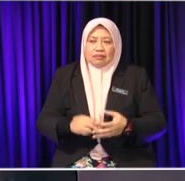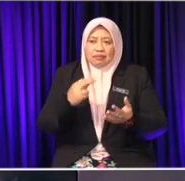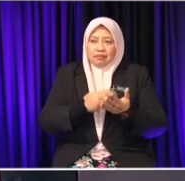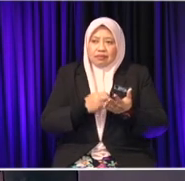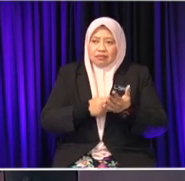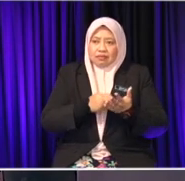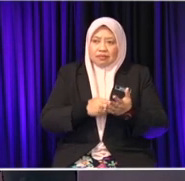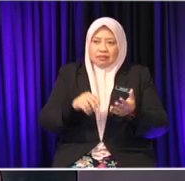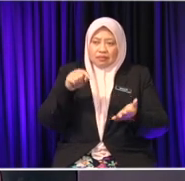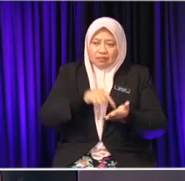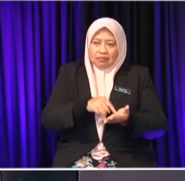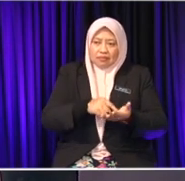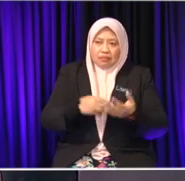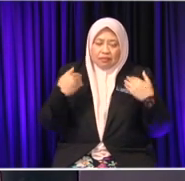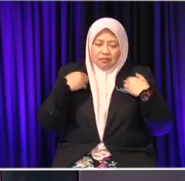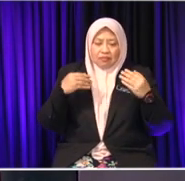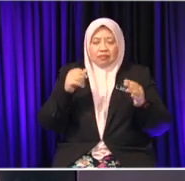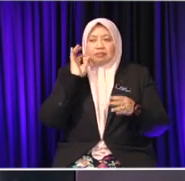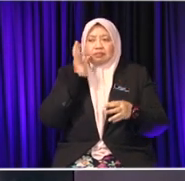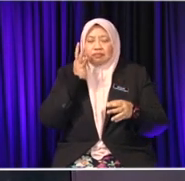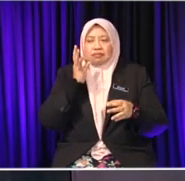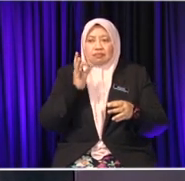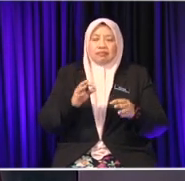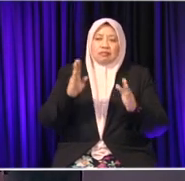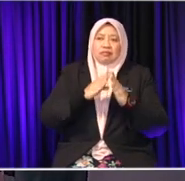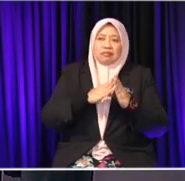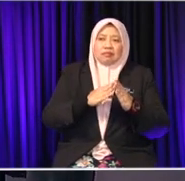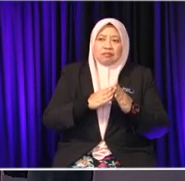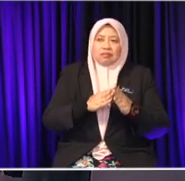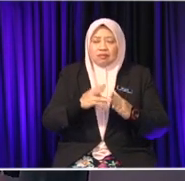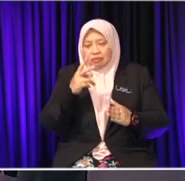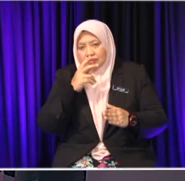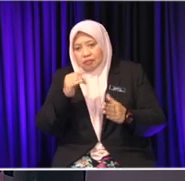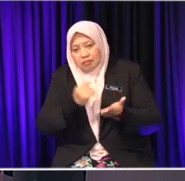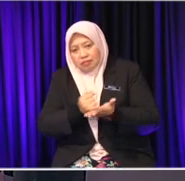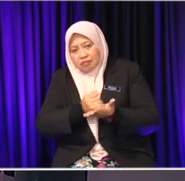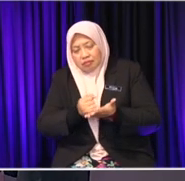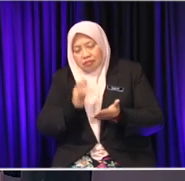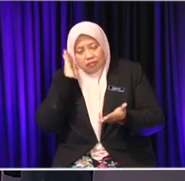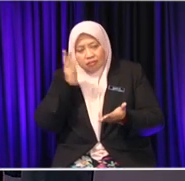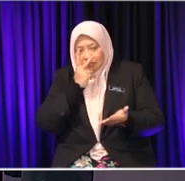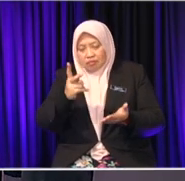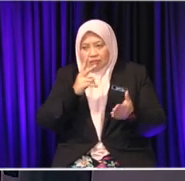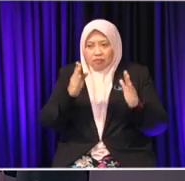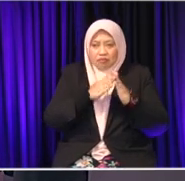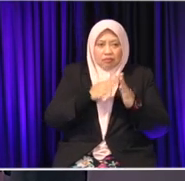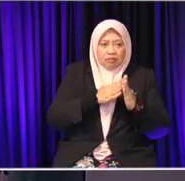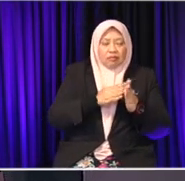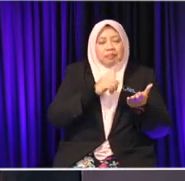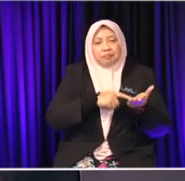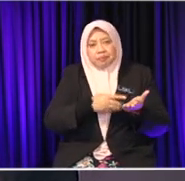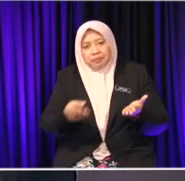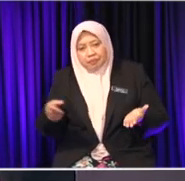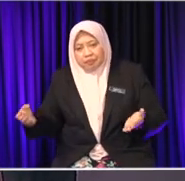sebuah rumah jadi maka datang ke rumah dia Tengok rumah dia luar dalam tengok apa Prabowo tengok apa barunya